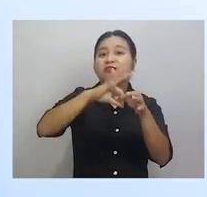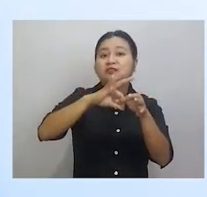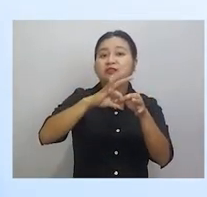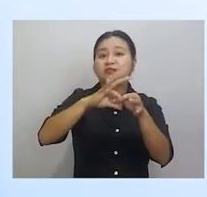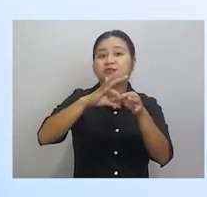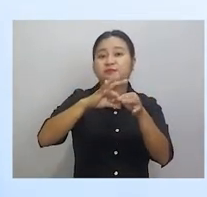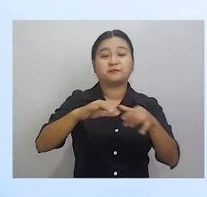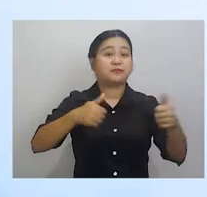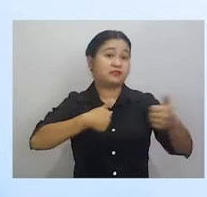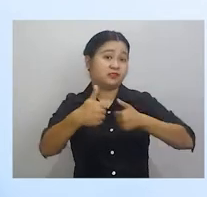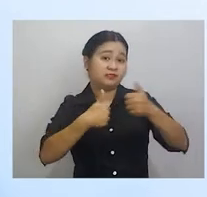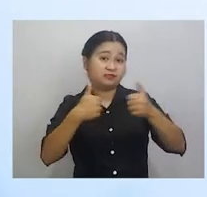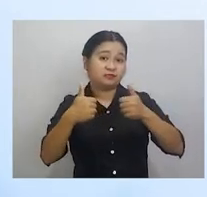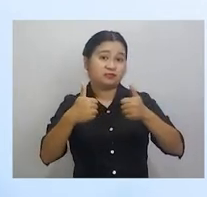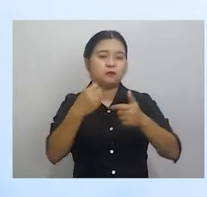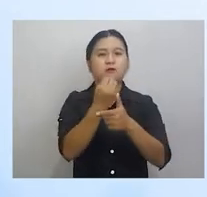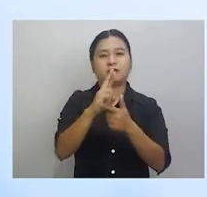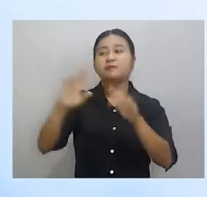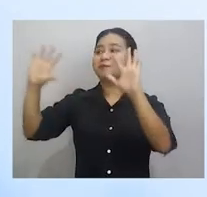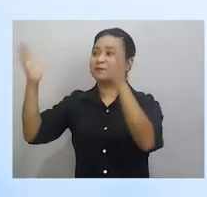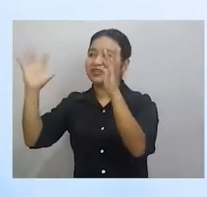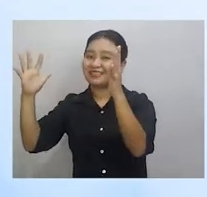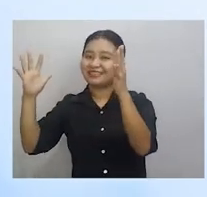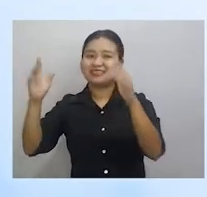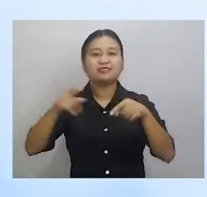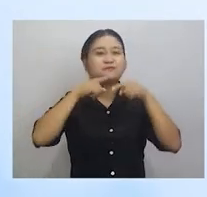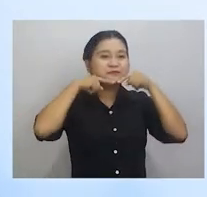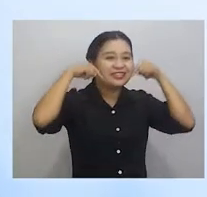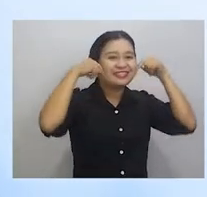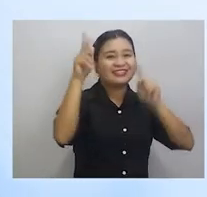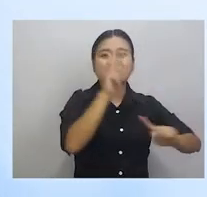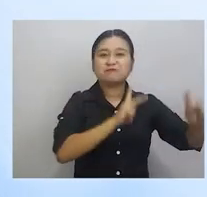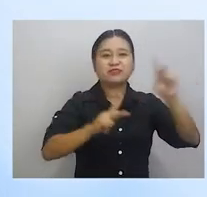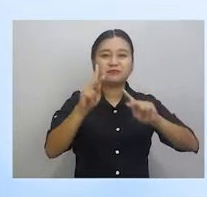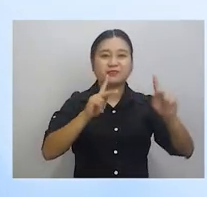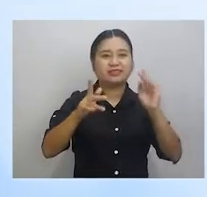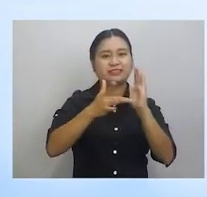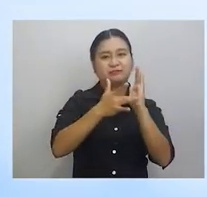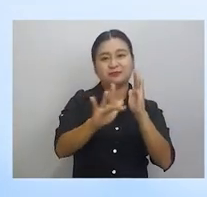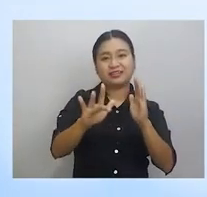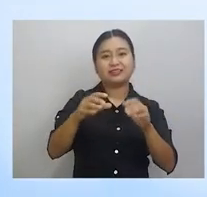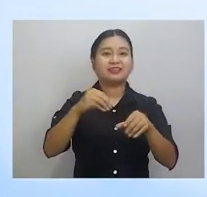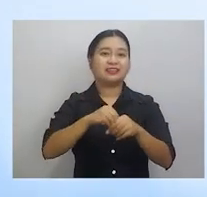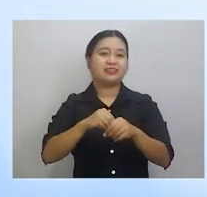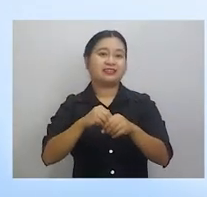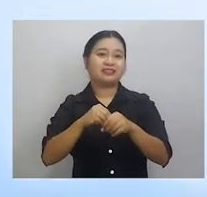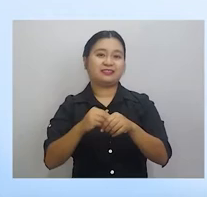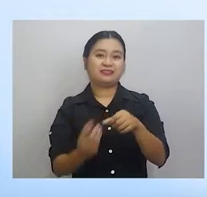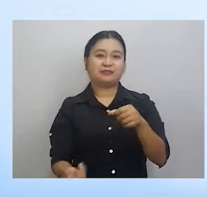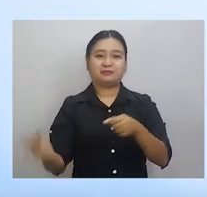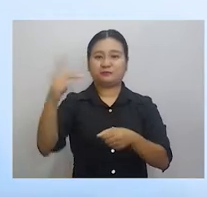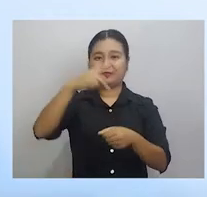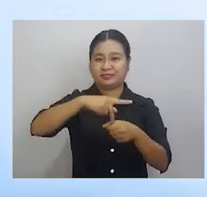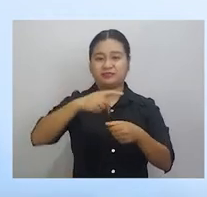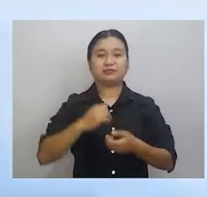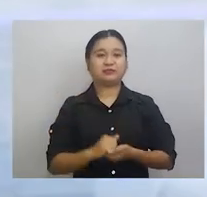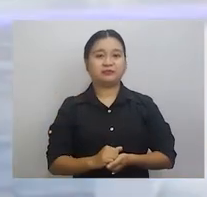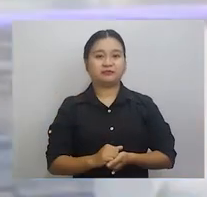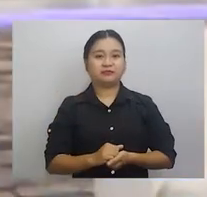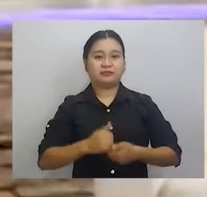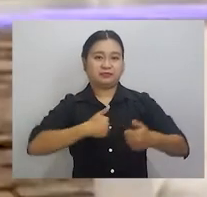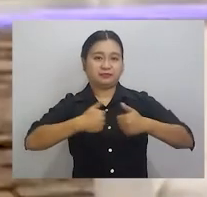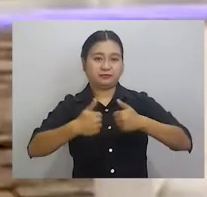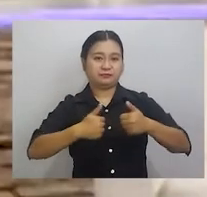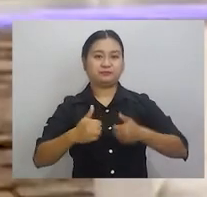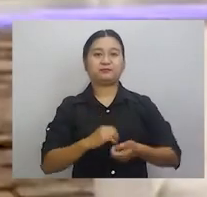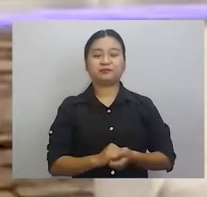kompetisyon? O ang palakpakan o ngitian ng mga taong eksperto sa larangang sinalihan? Batay sa